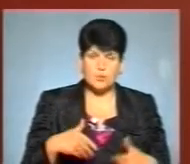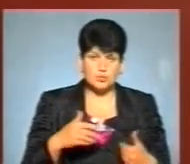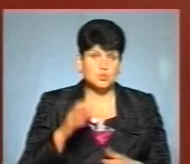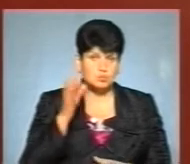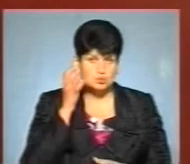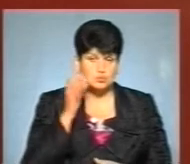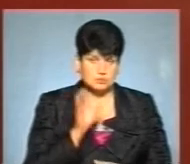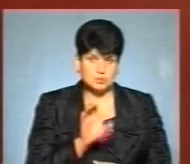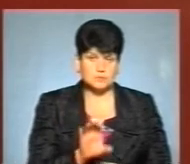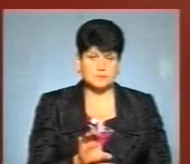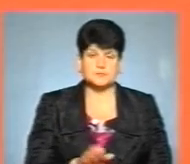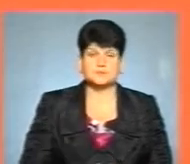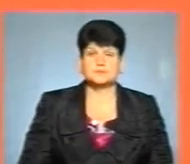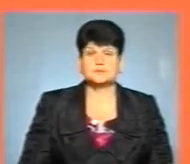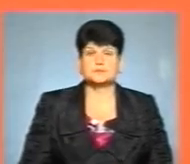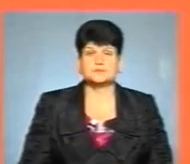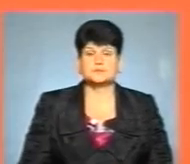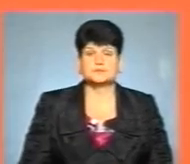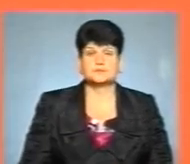послухати коментар Володимира Труша.